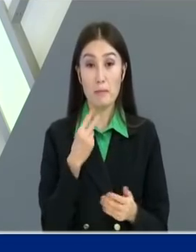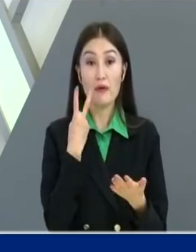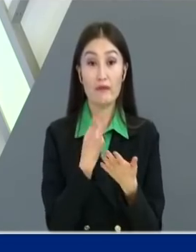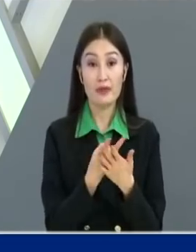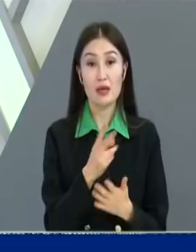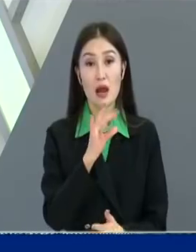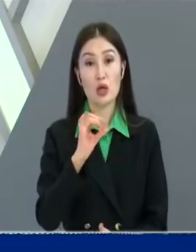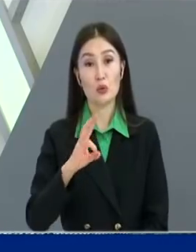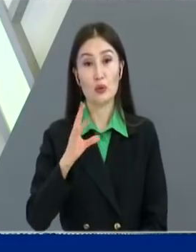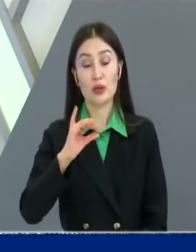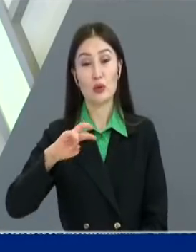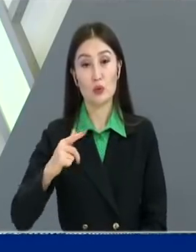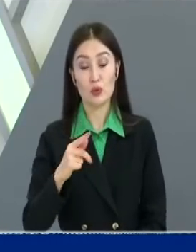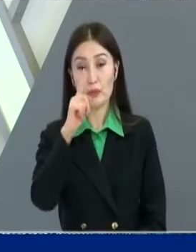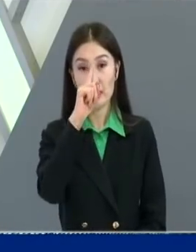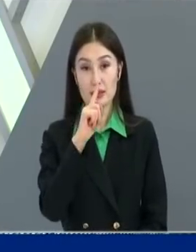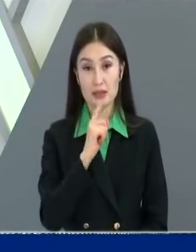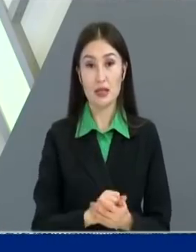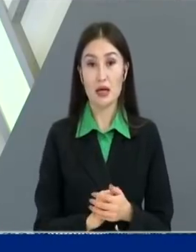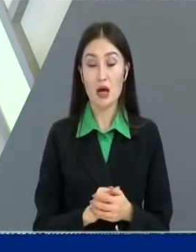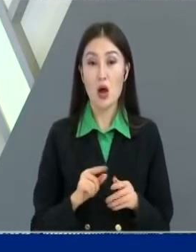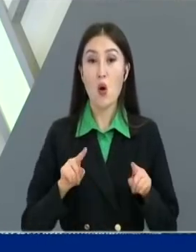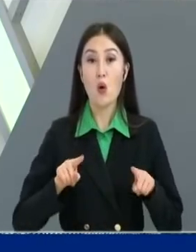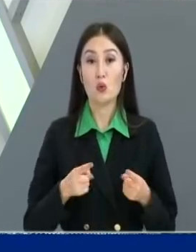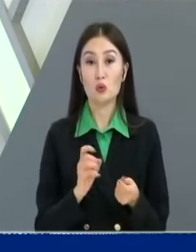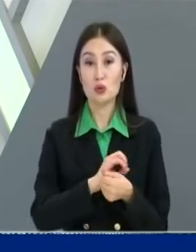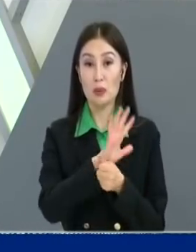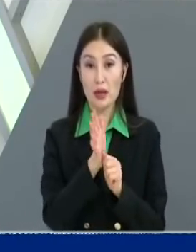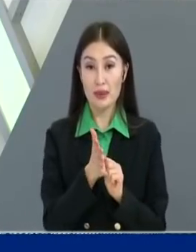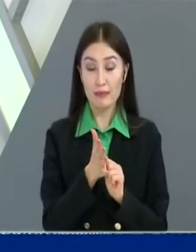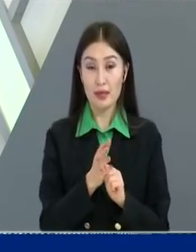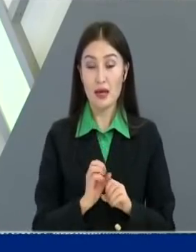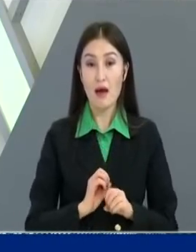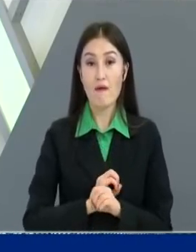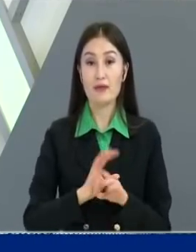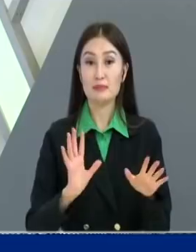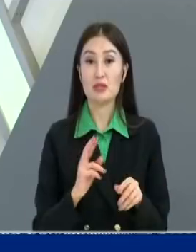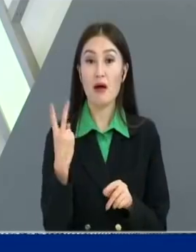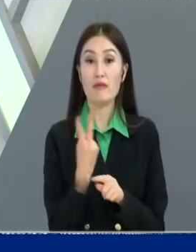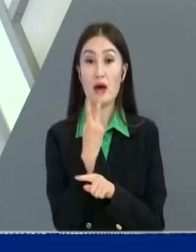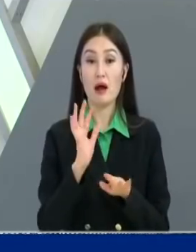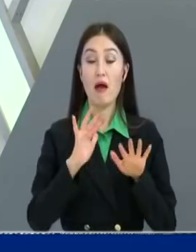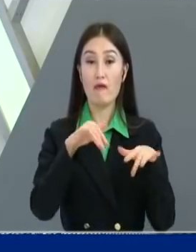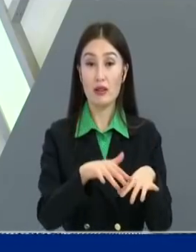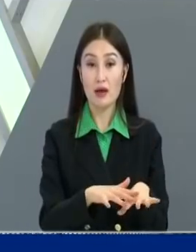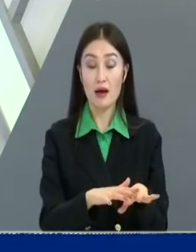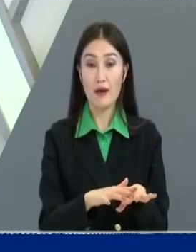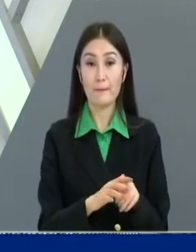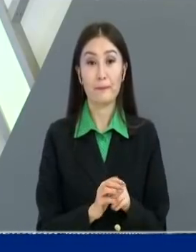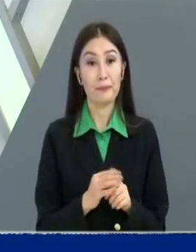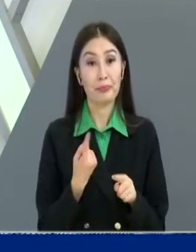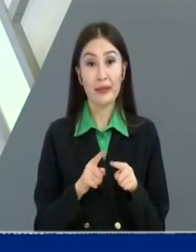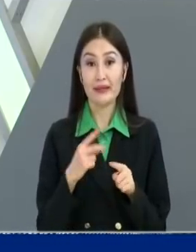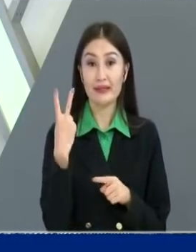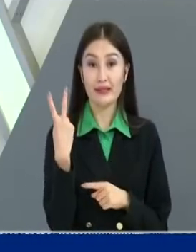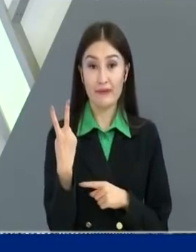июле месяце. До сих пор вот угроза пандемии, да, вот вспышка, вторая волна, говорят международные эксперты. Вот эти две